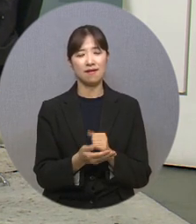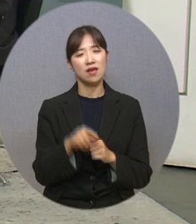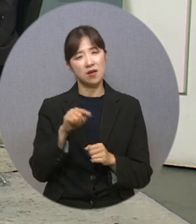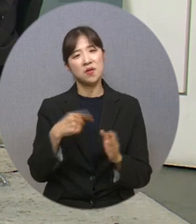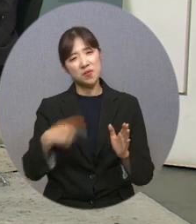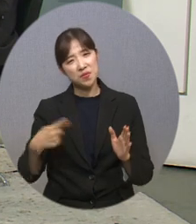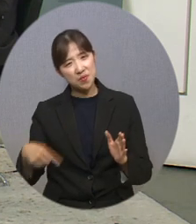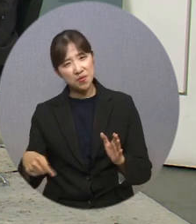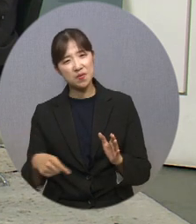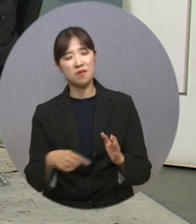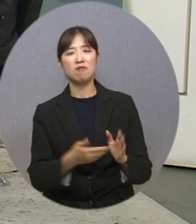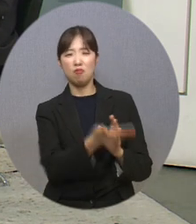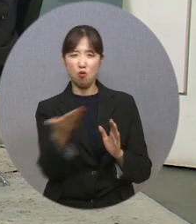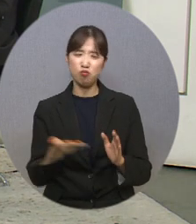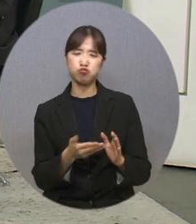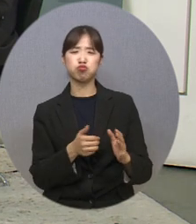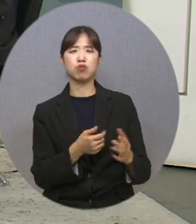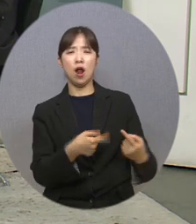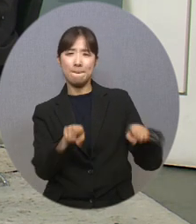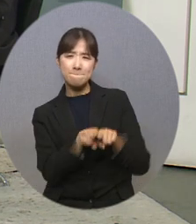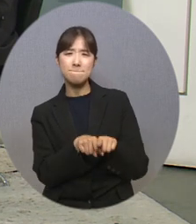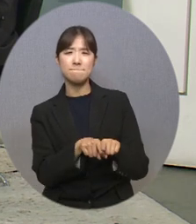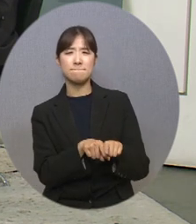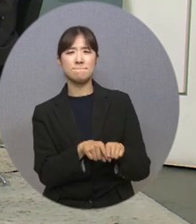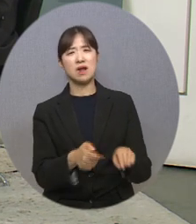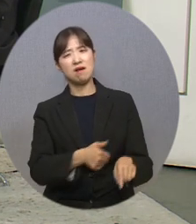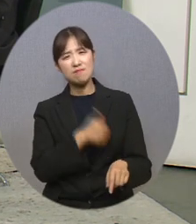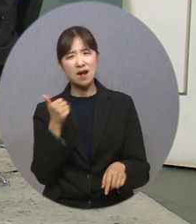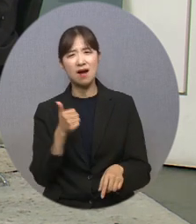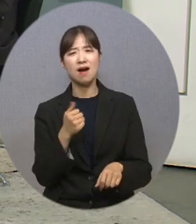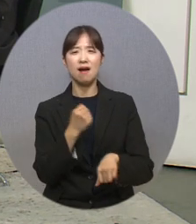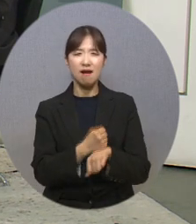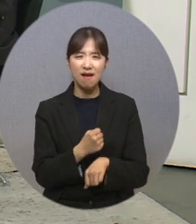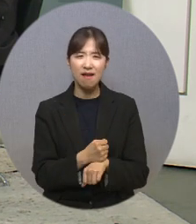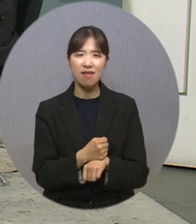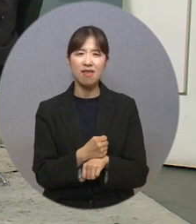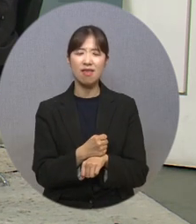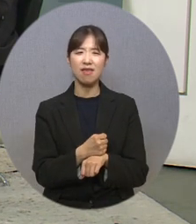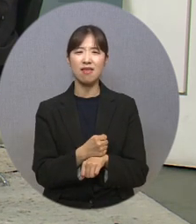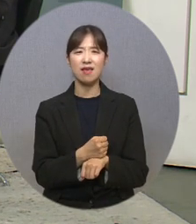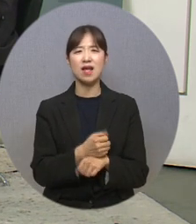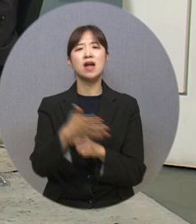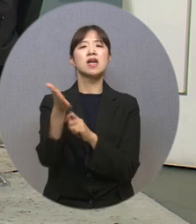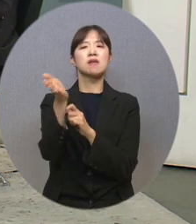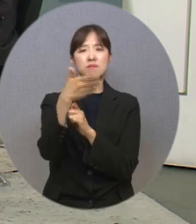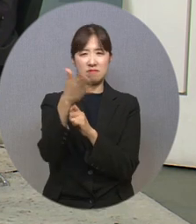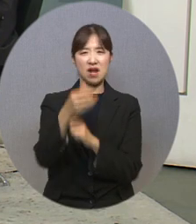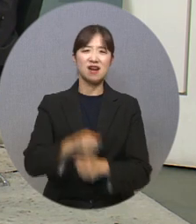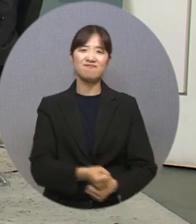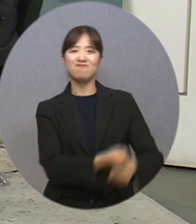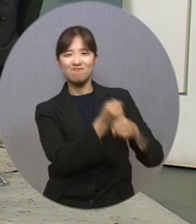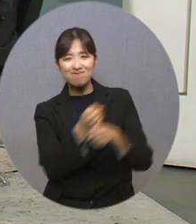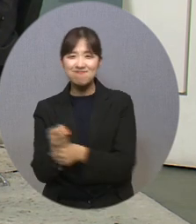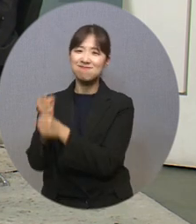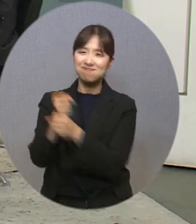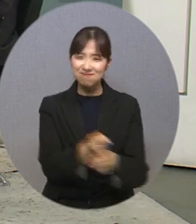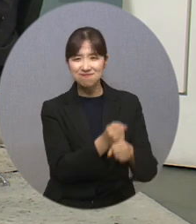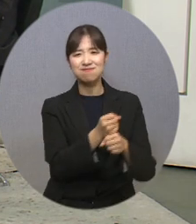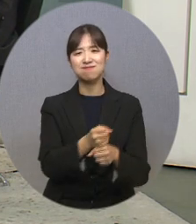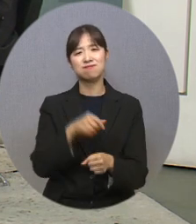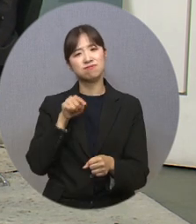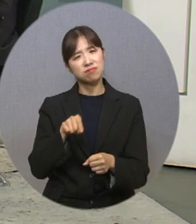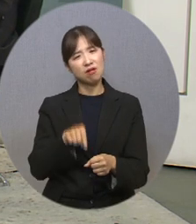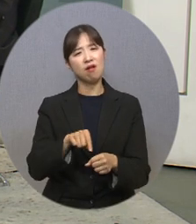이런 식으로 좀 따라와 주시면 좋겠습니다라는 뭔가 좀 깃발을 들어보는 어떤